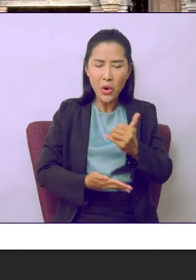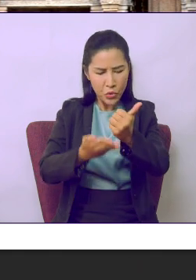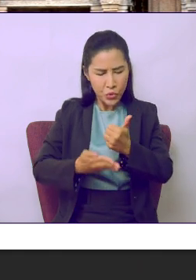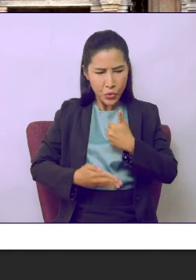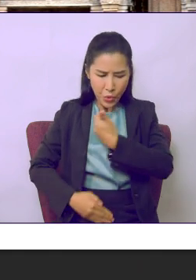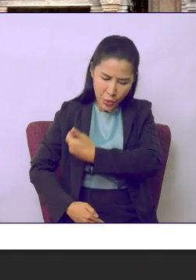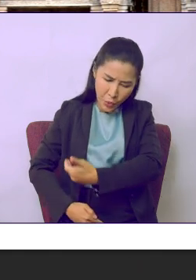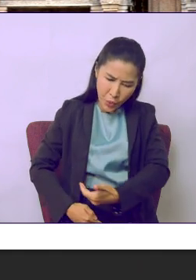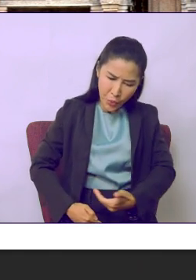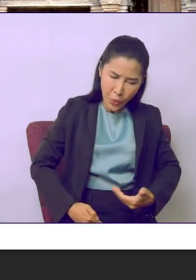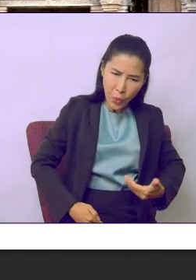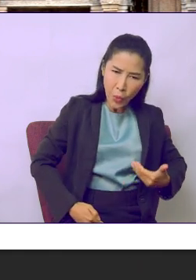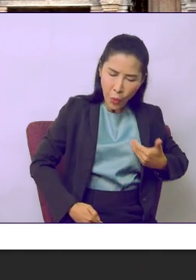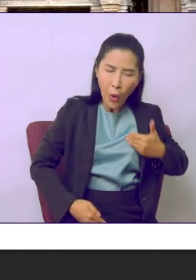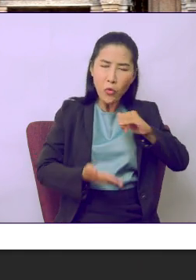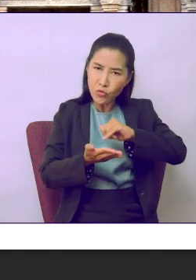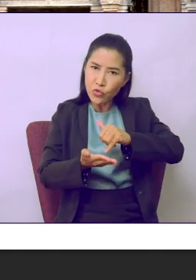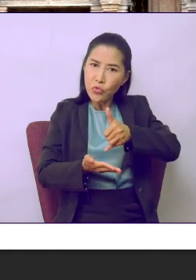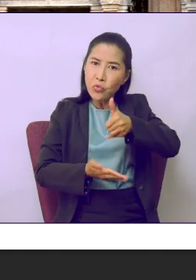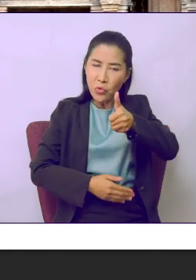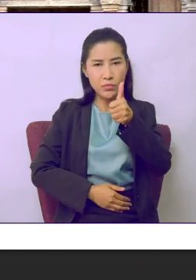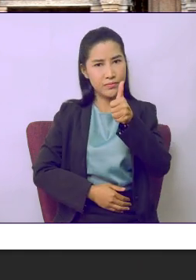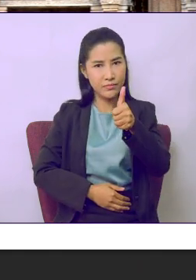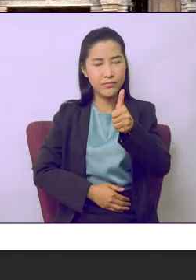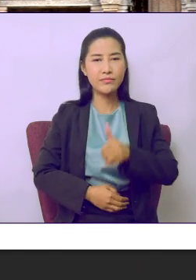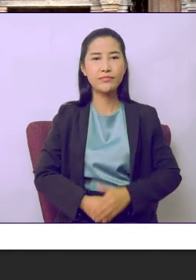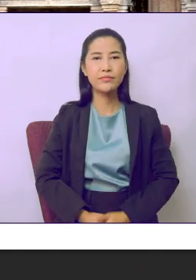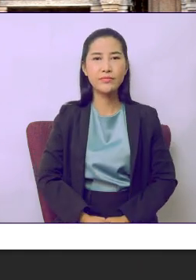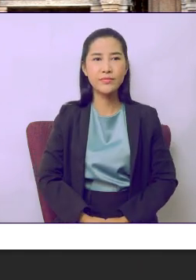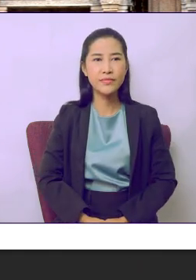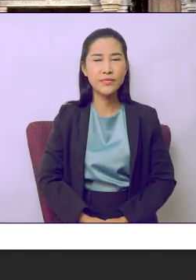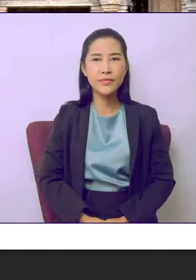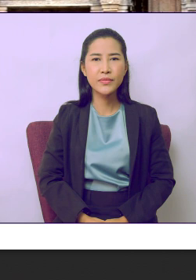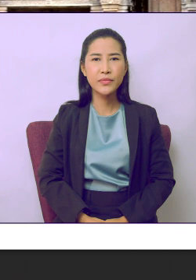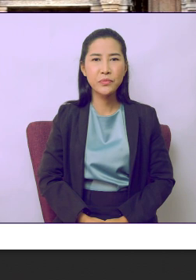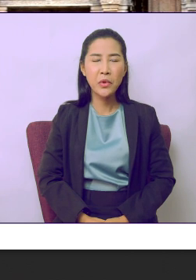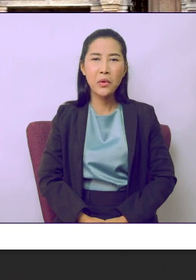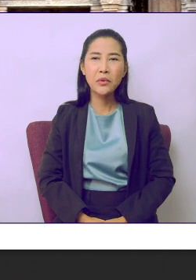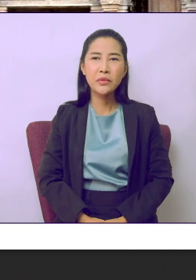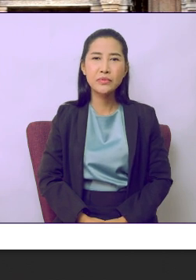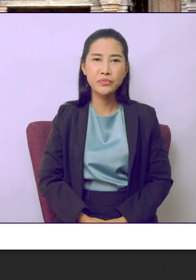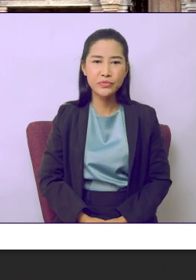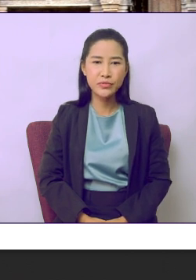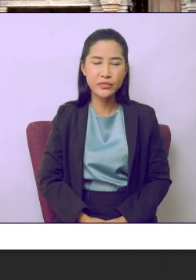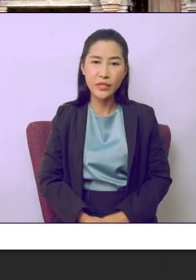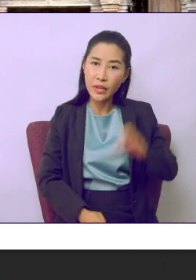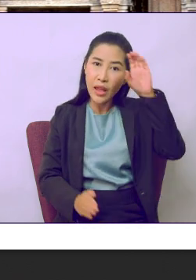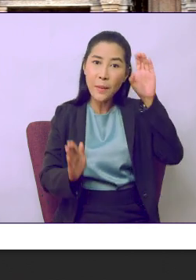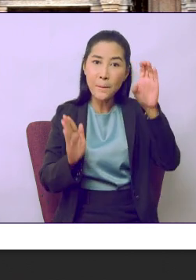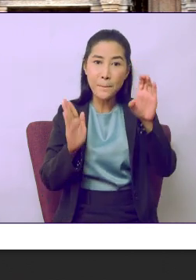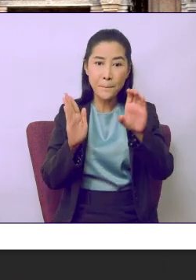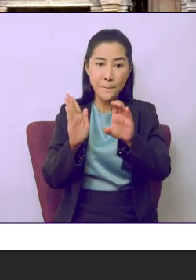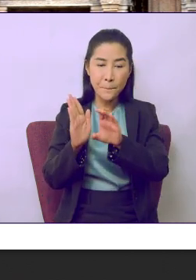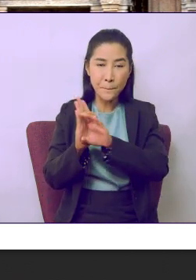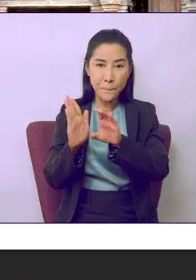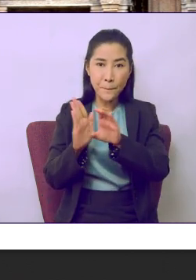ของเราอ่ะกลับมานะครับดีเหมือนเดิมนะครับอ้อลืมไปเลยนะครับรูปกลางครับรูปกลาง